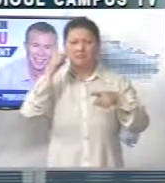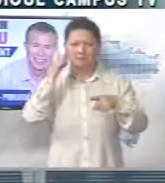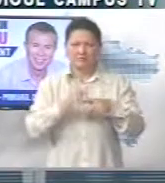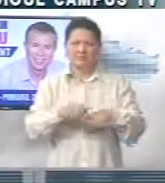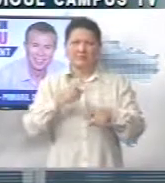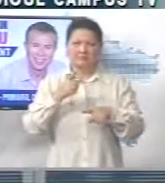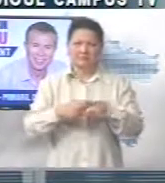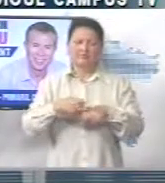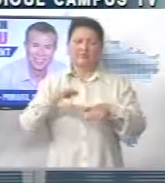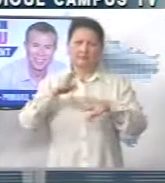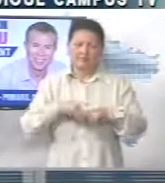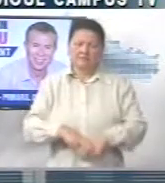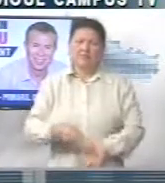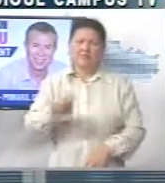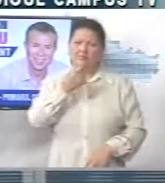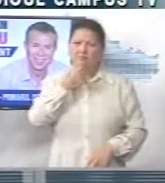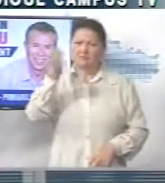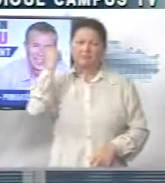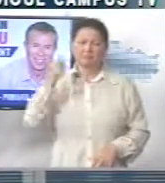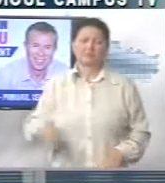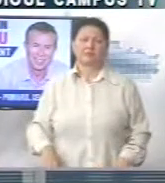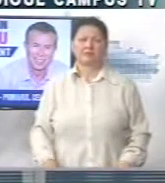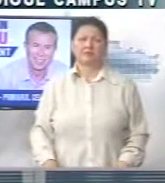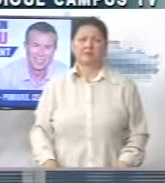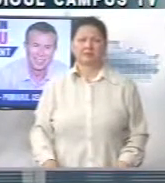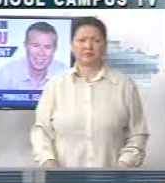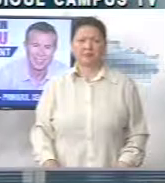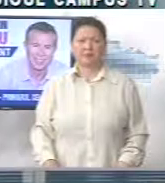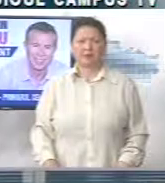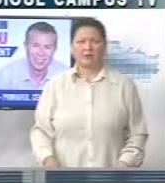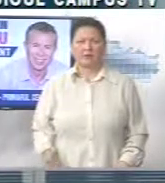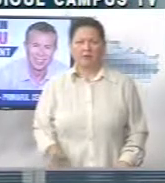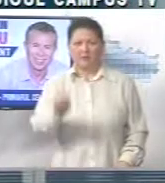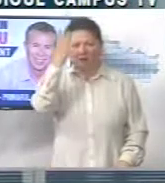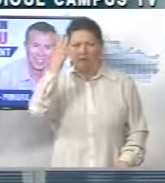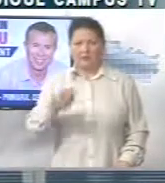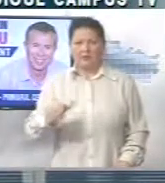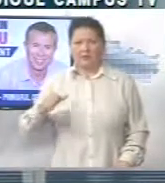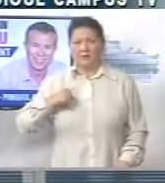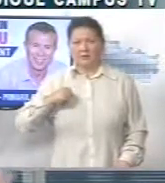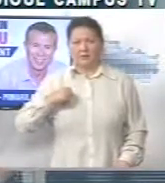au apărut o serie de noi funcțiuni și puncte de interes la nivelul municipiului Buzău, da?